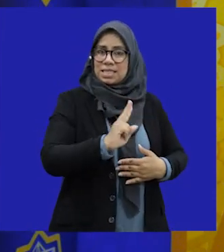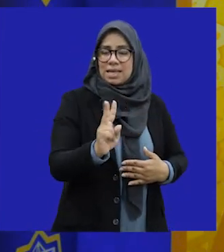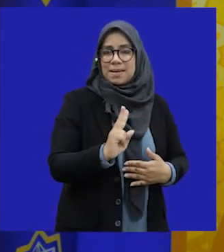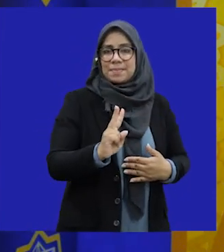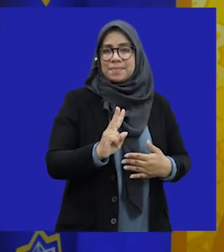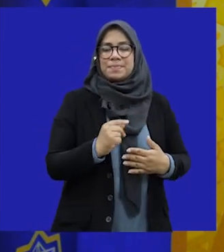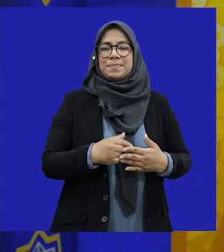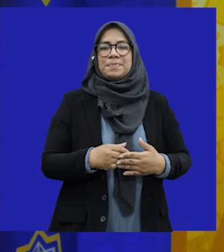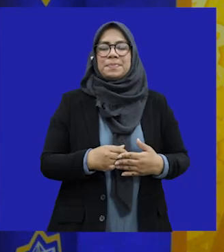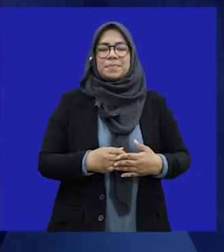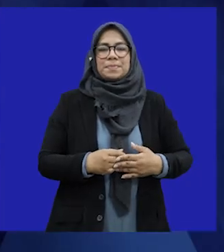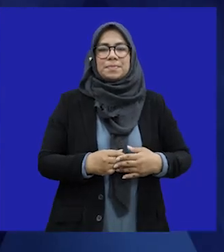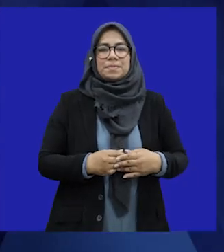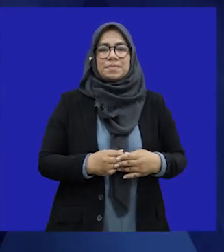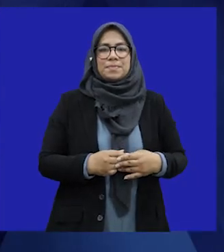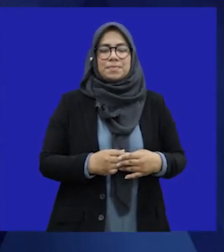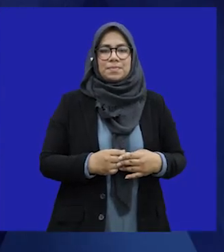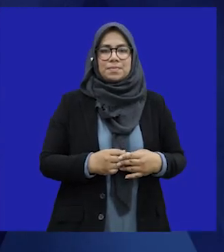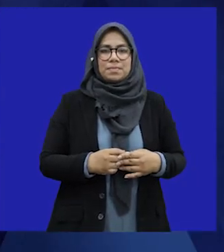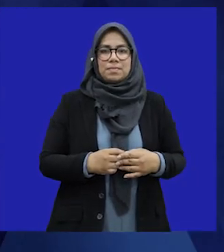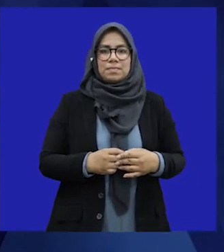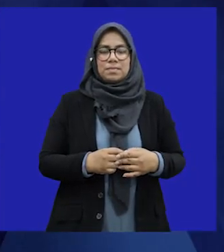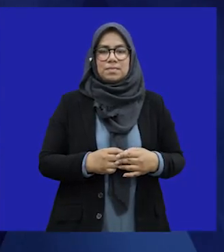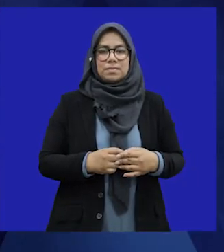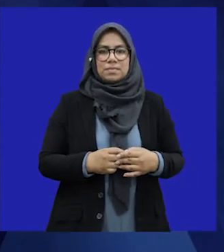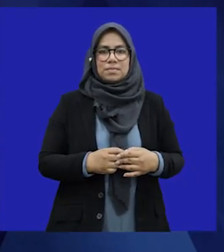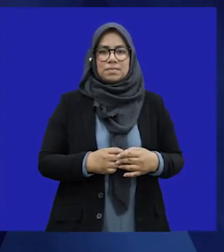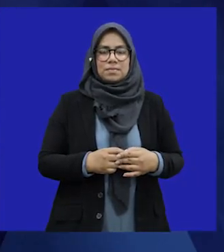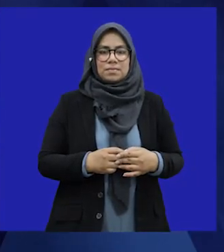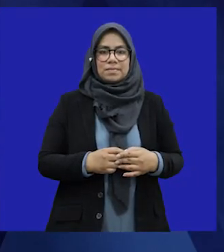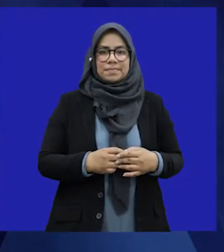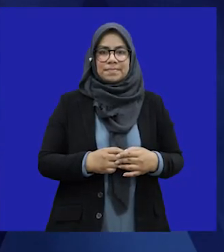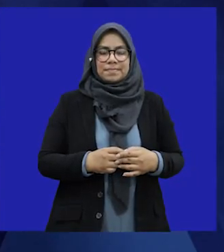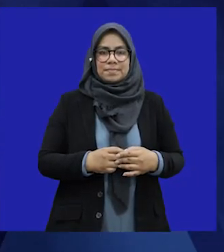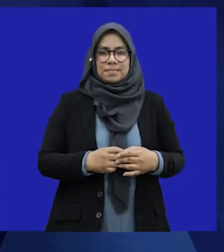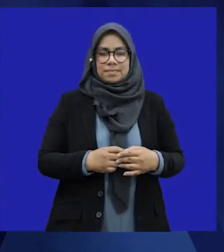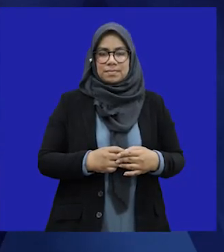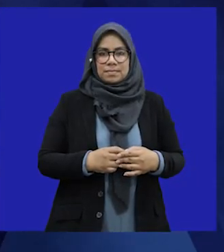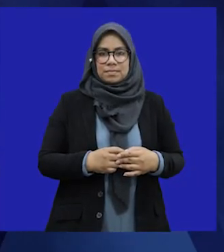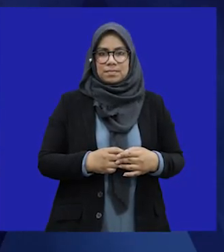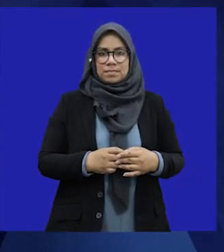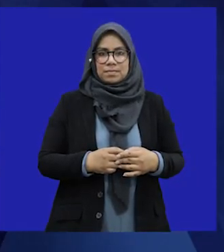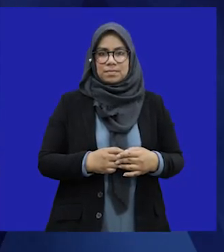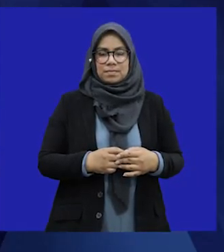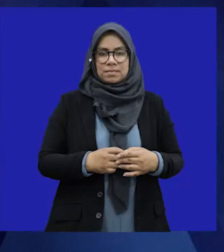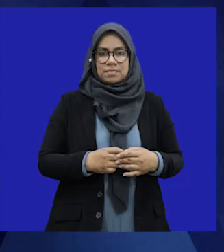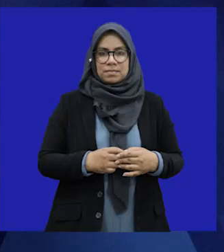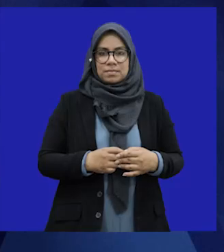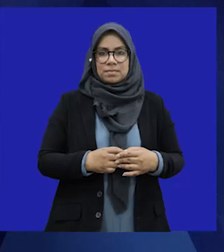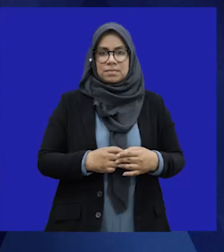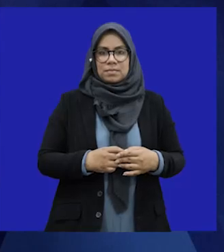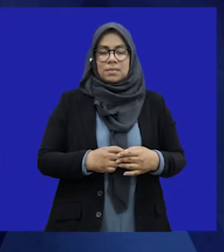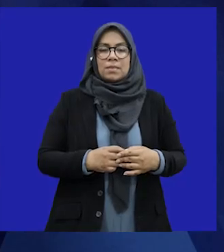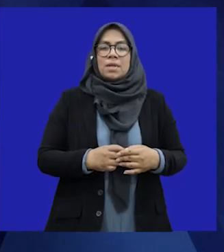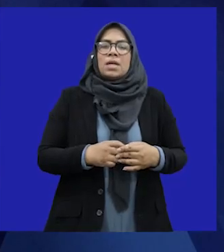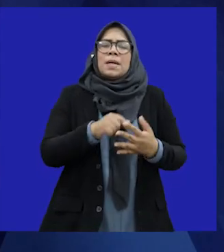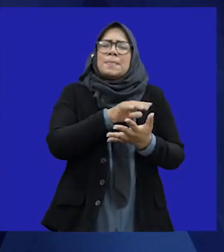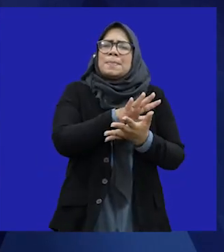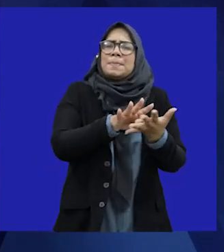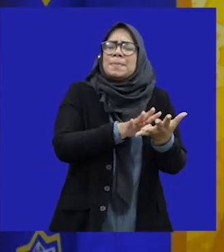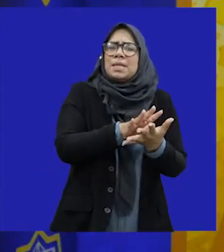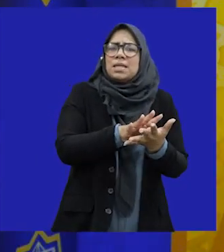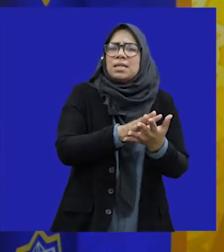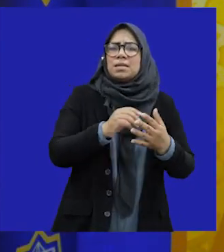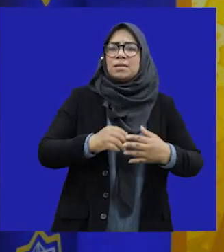said in a hadith, العهد الذي بيننا وبينهم الصلاة فَمَنْ تَرَكَهَا فَقَدْ كَفَرْ,